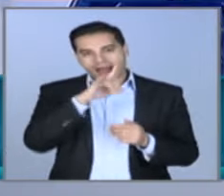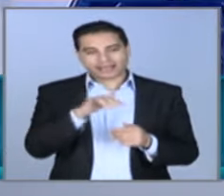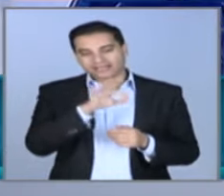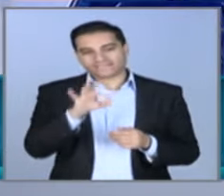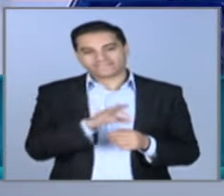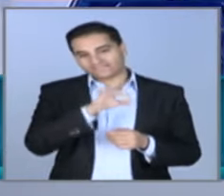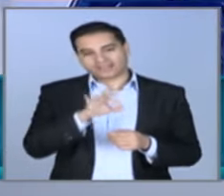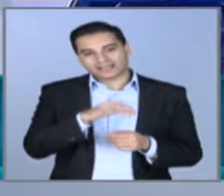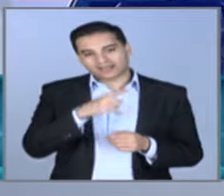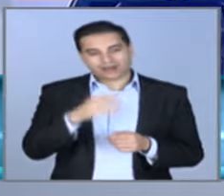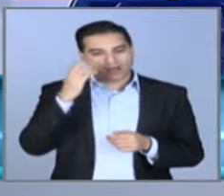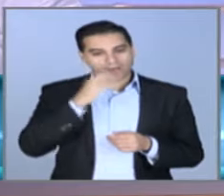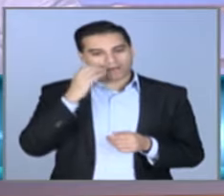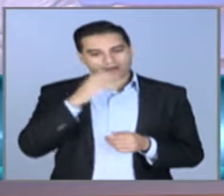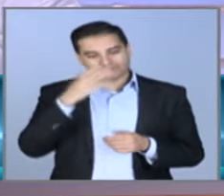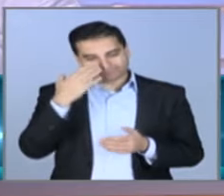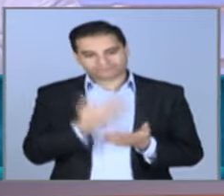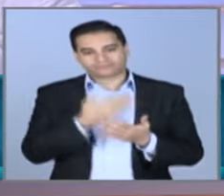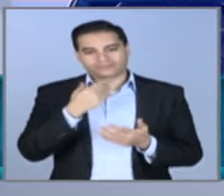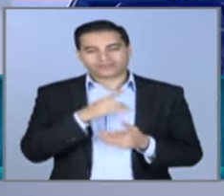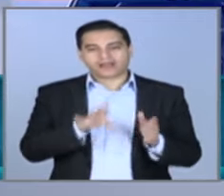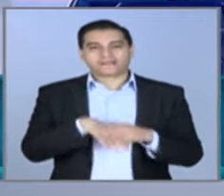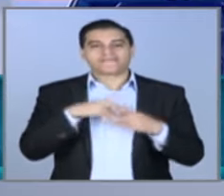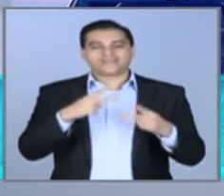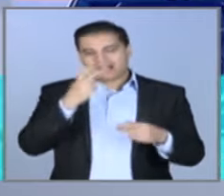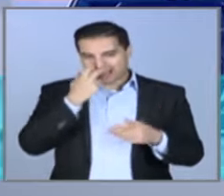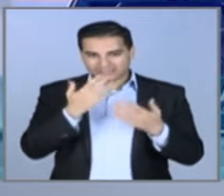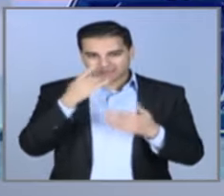في الإمارات، تأسس